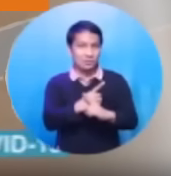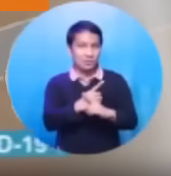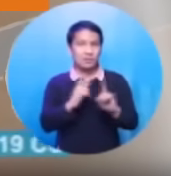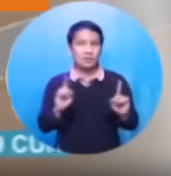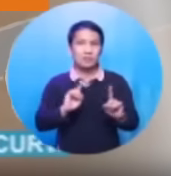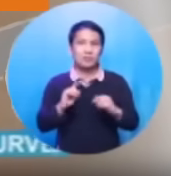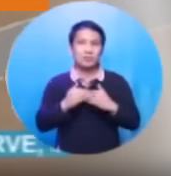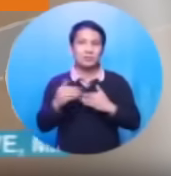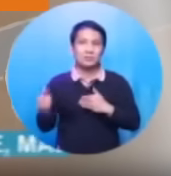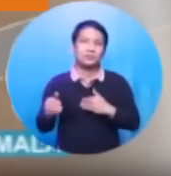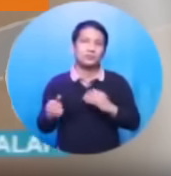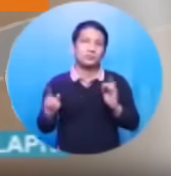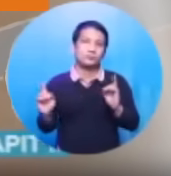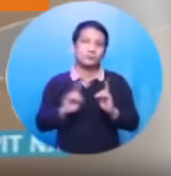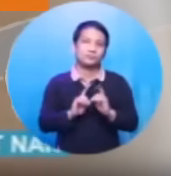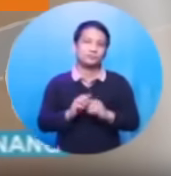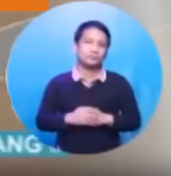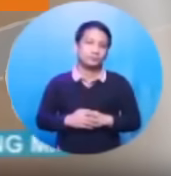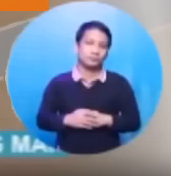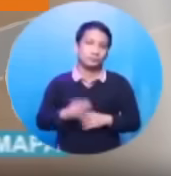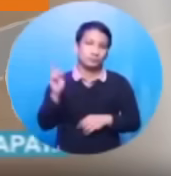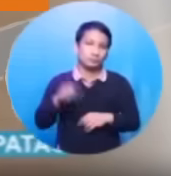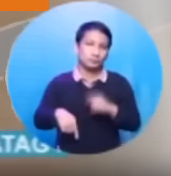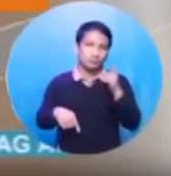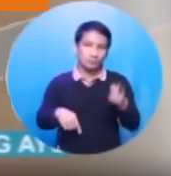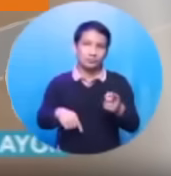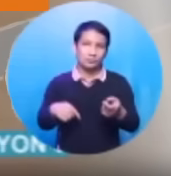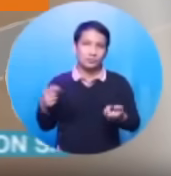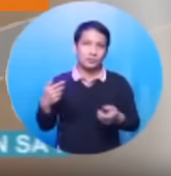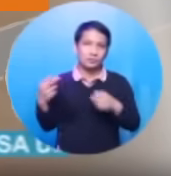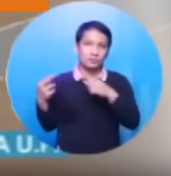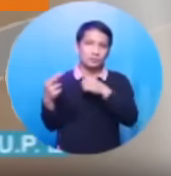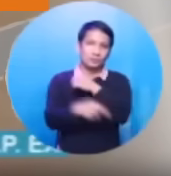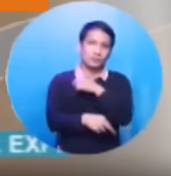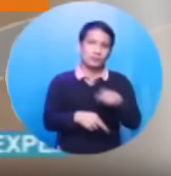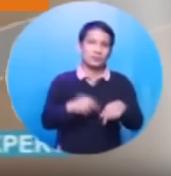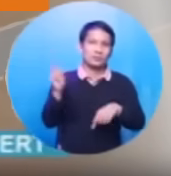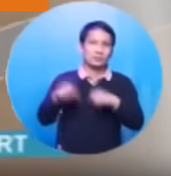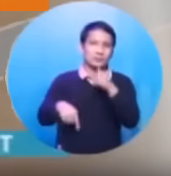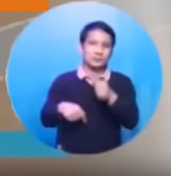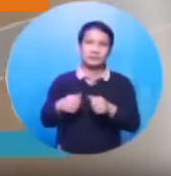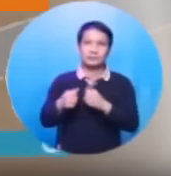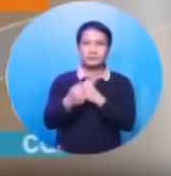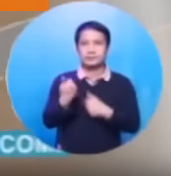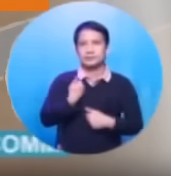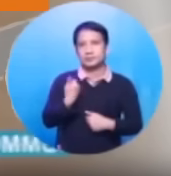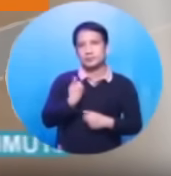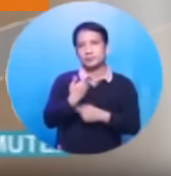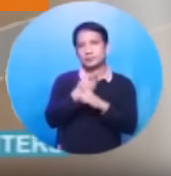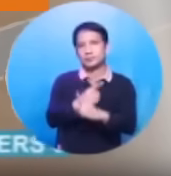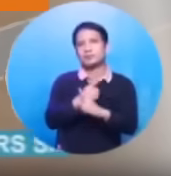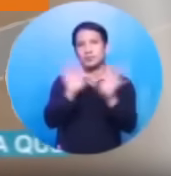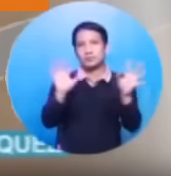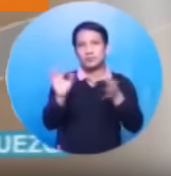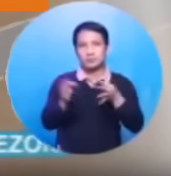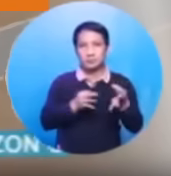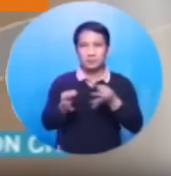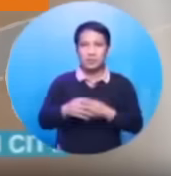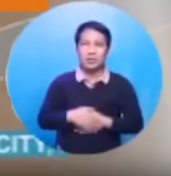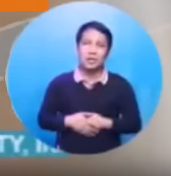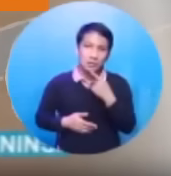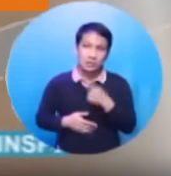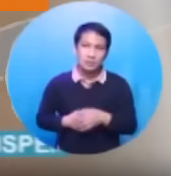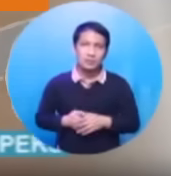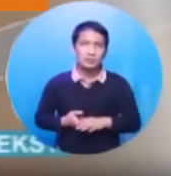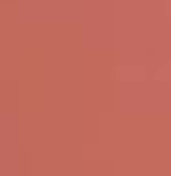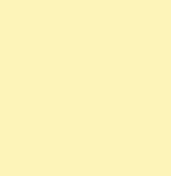po, andun ka na on the site itself. Mukhang paghihiganti po ang ginawa dito and it's not self-defense. Okay. Sige, maliwanag. Yes. Sandila